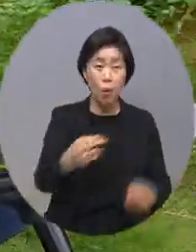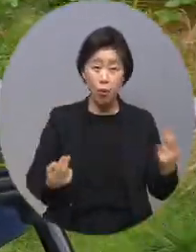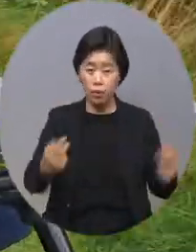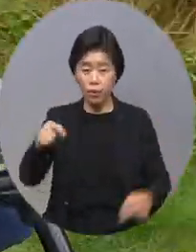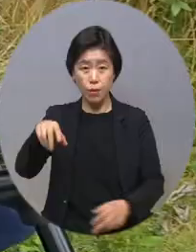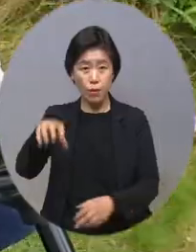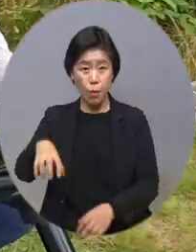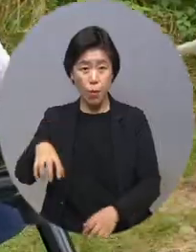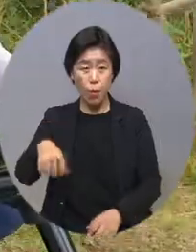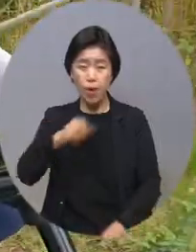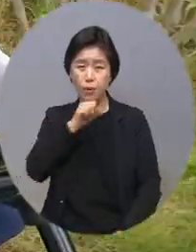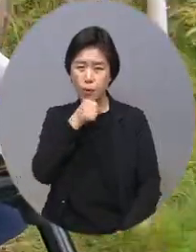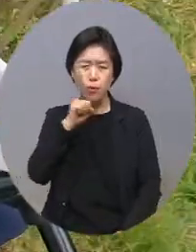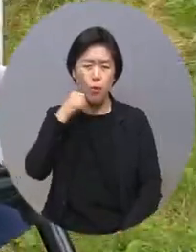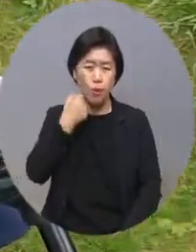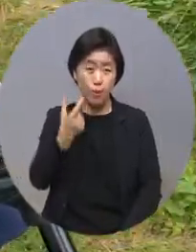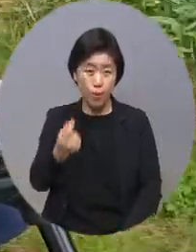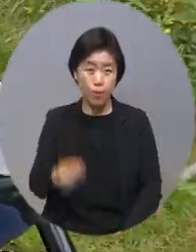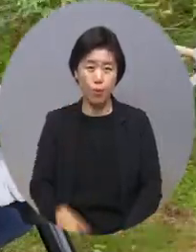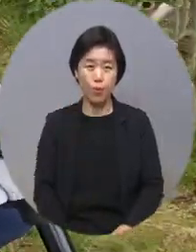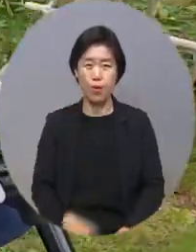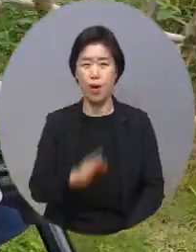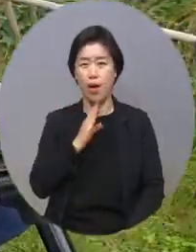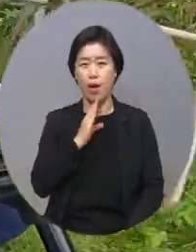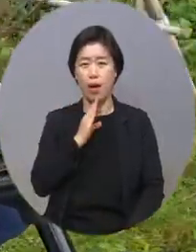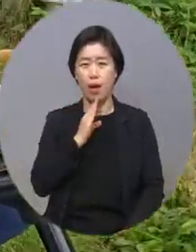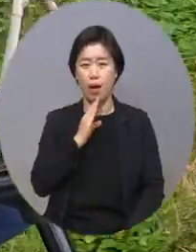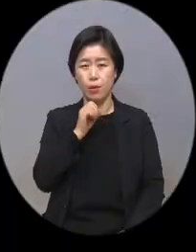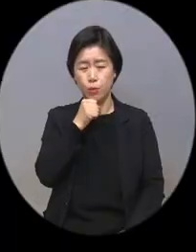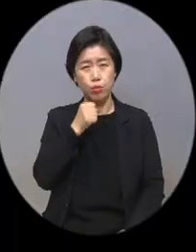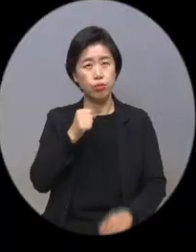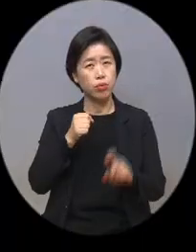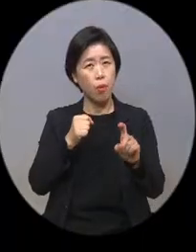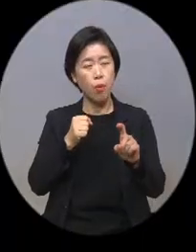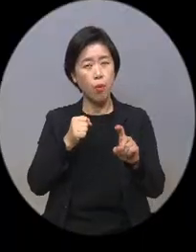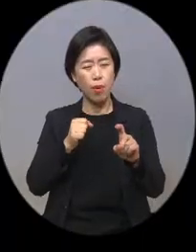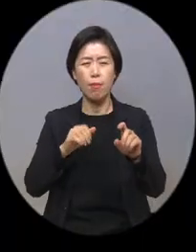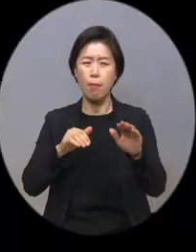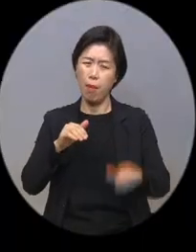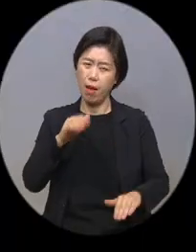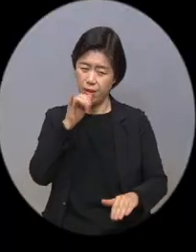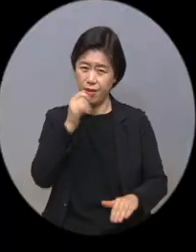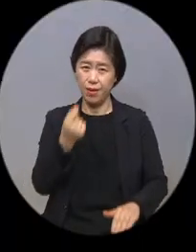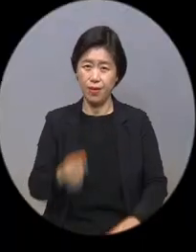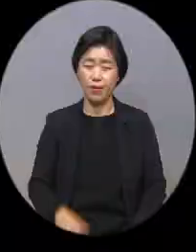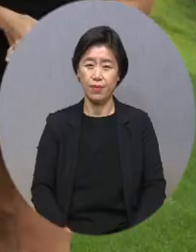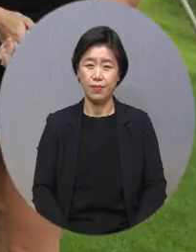안 축구가 안 나와. 10개 나오겠다. 어 더 안 많이 안 나오는 거 같은데. 어.